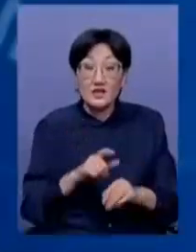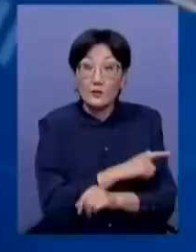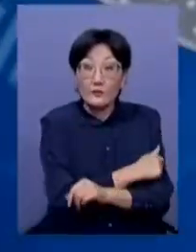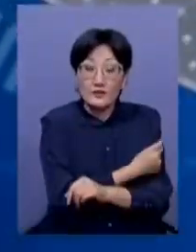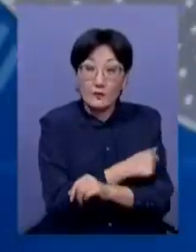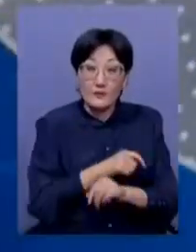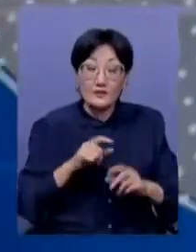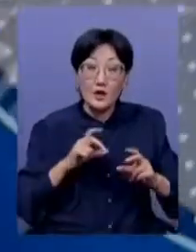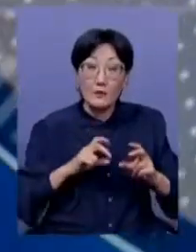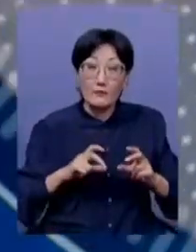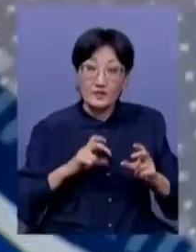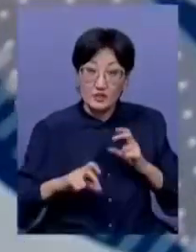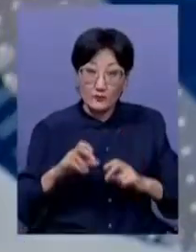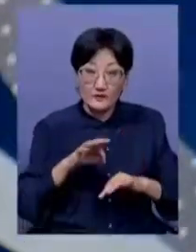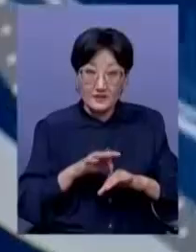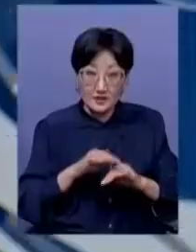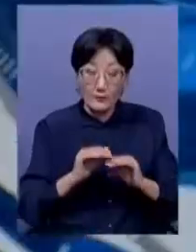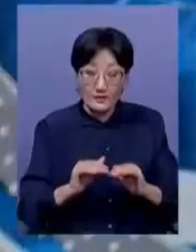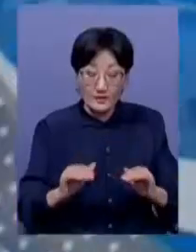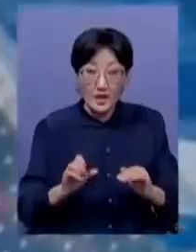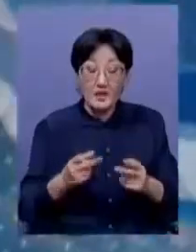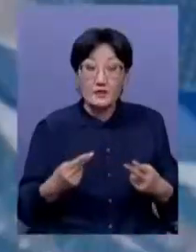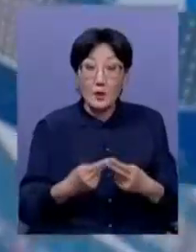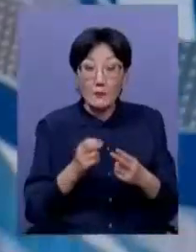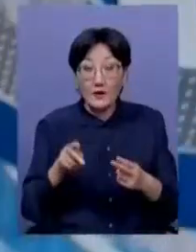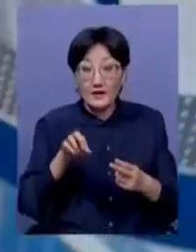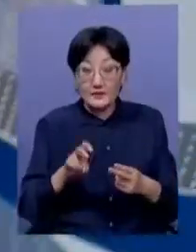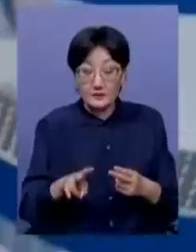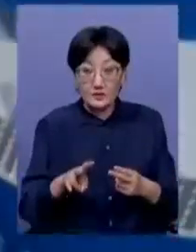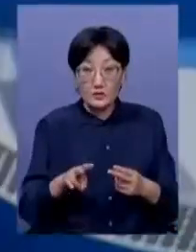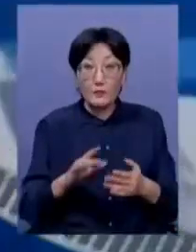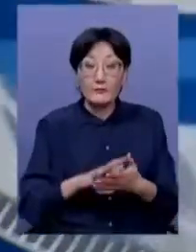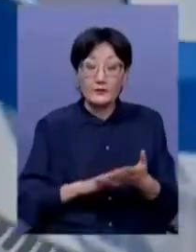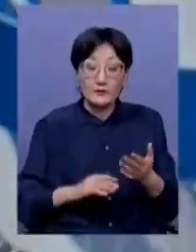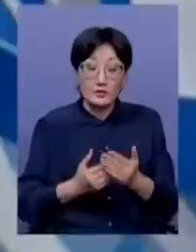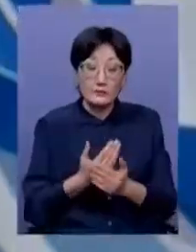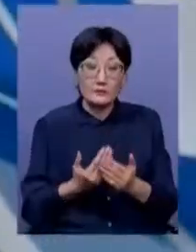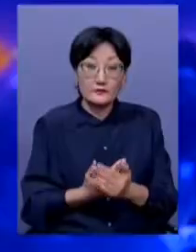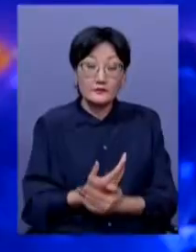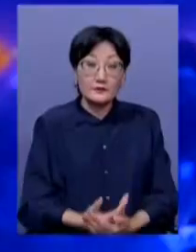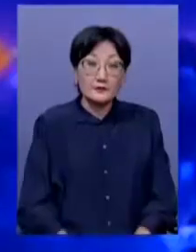детских инфекционных болезней Медицинского университета Астаны Баян Турдалина. Мы продолжаем.